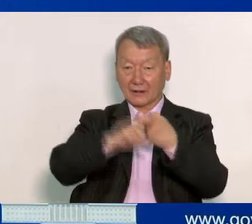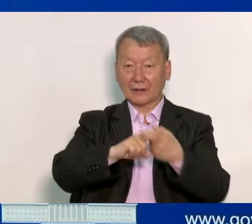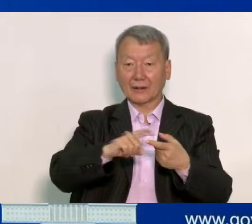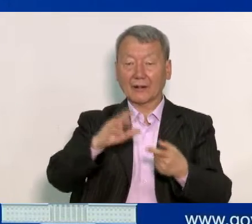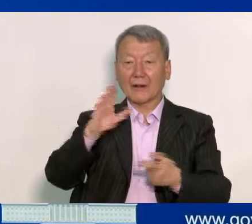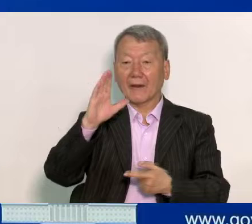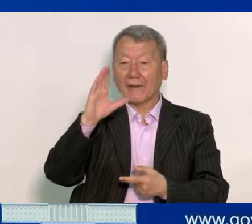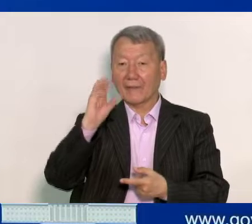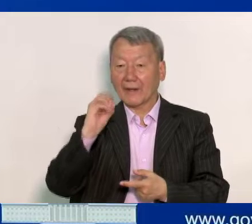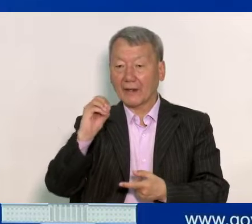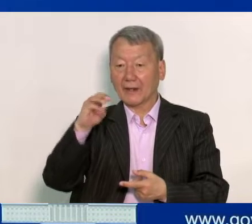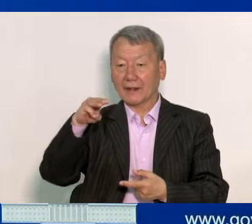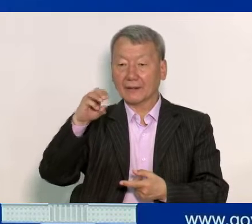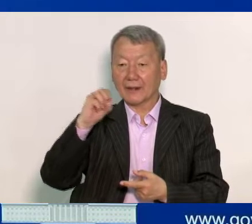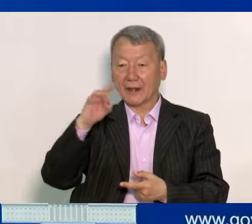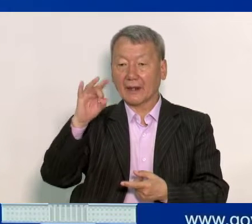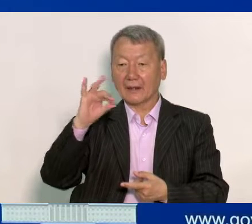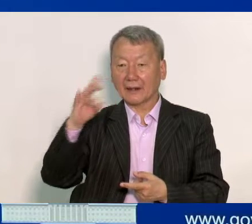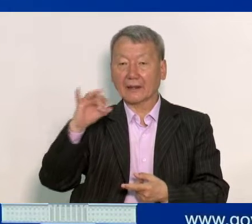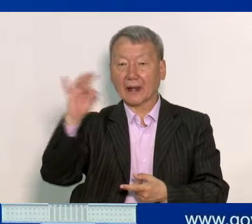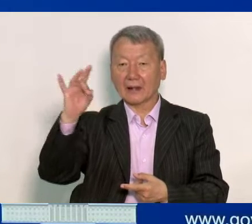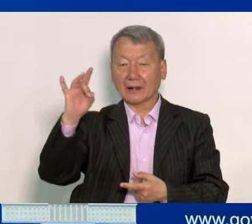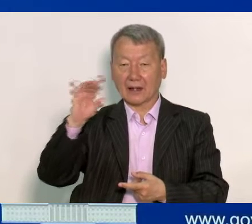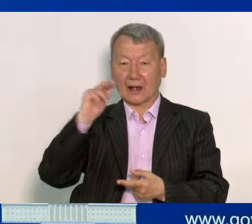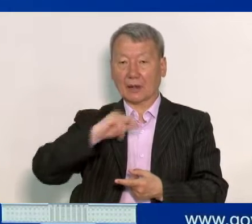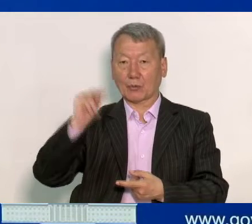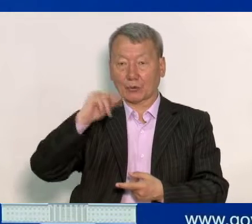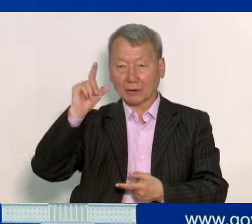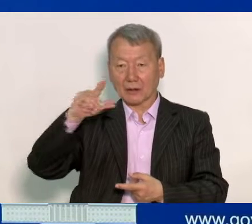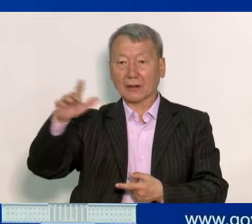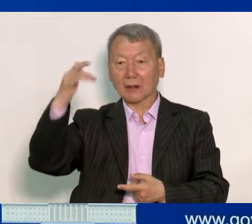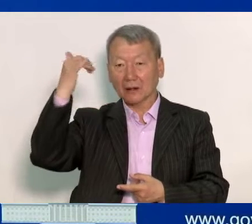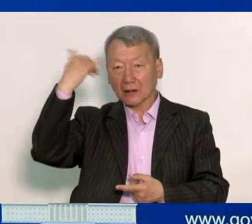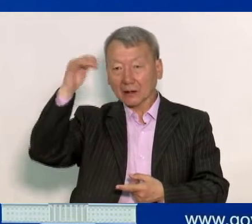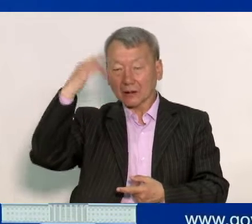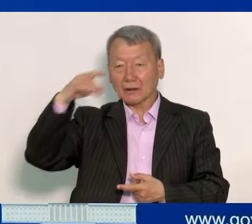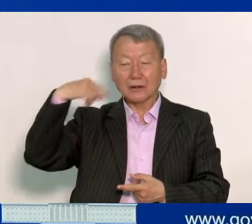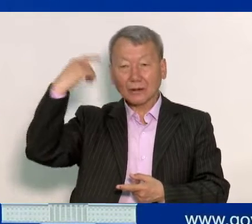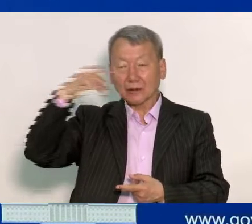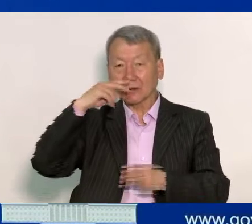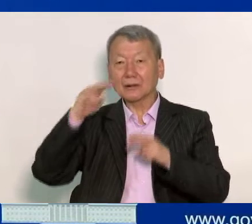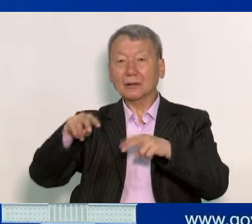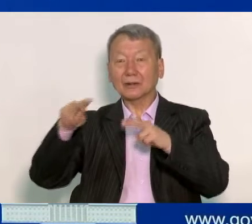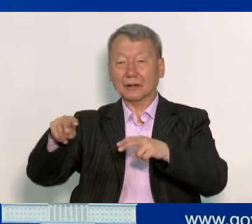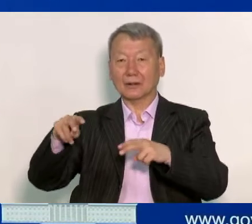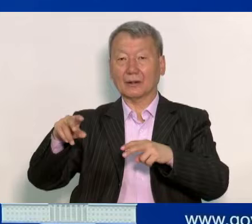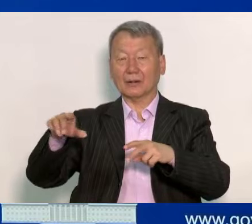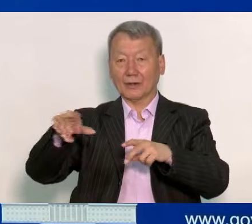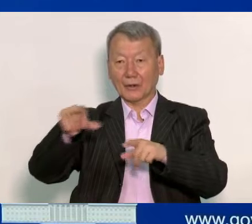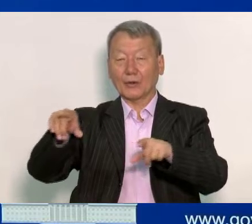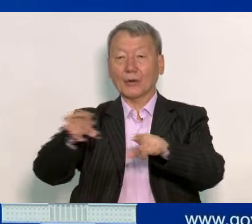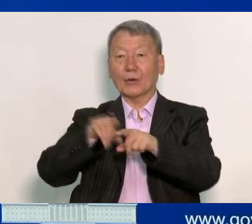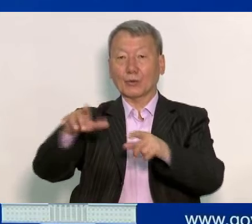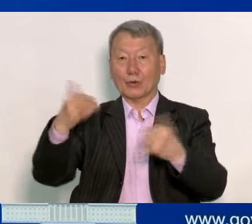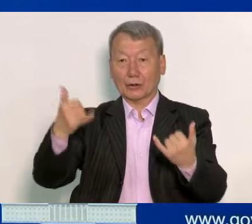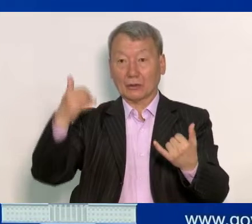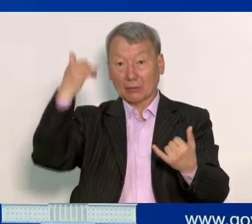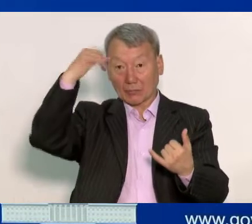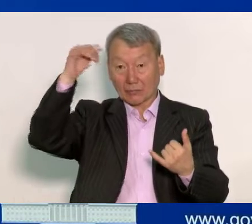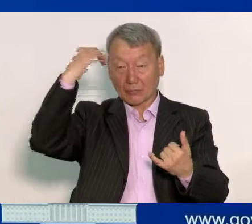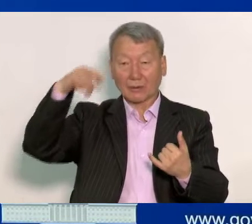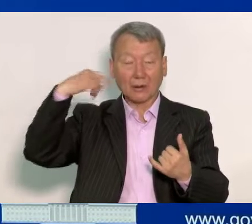ушул ветеринардык эмдөө, изилдөө иштеринин баарын толугу менен жасап бүттүк. Мына азыр мал ушул